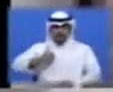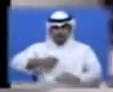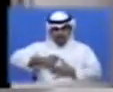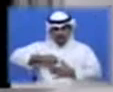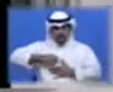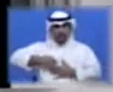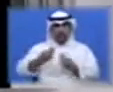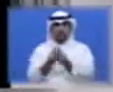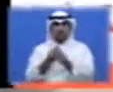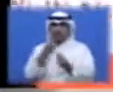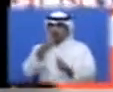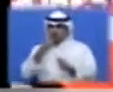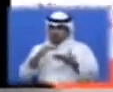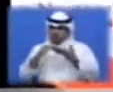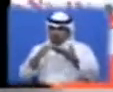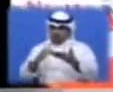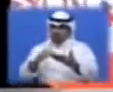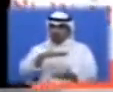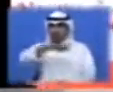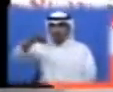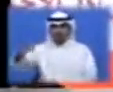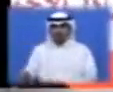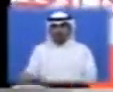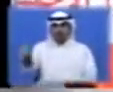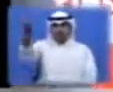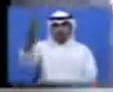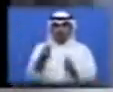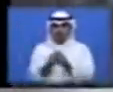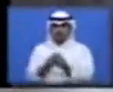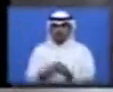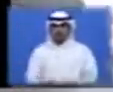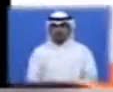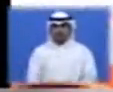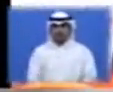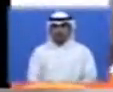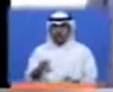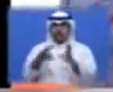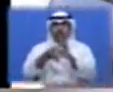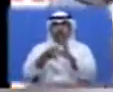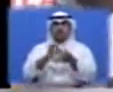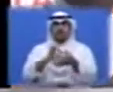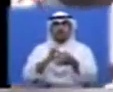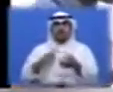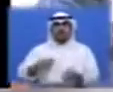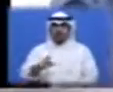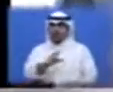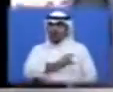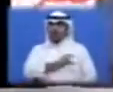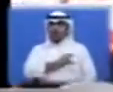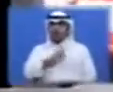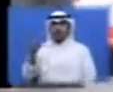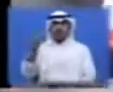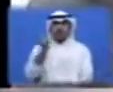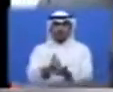الحمد لله متوفرة، وكان عندنا دعم كبير جدا من جمعية الرحمة الكويتية للغاثة